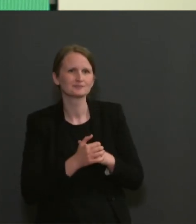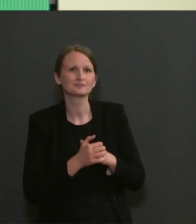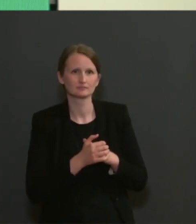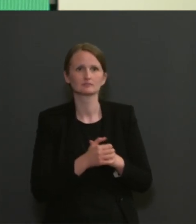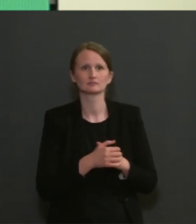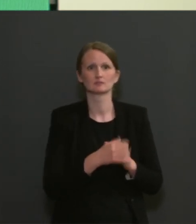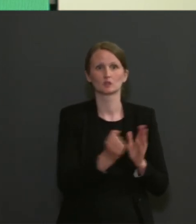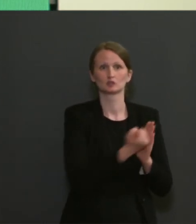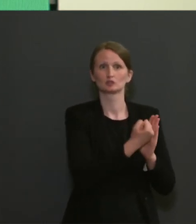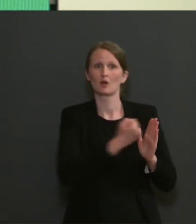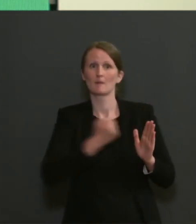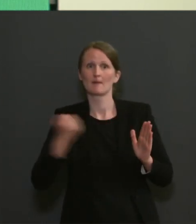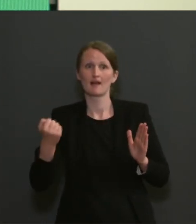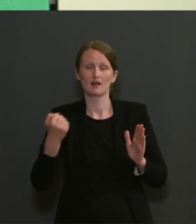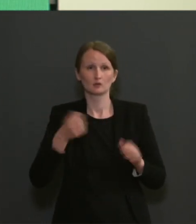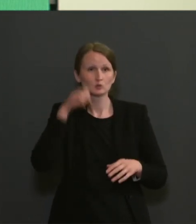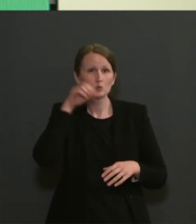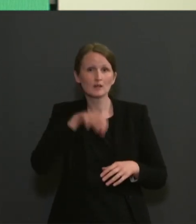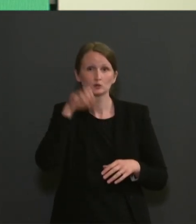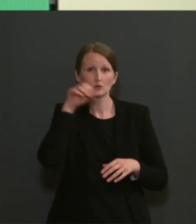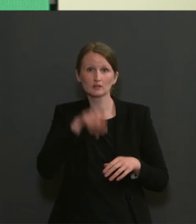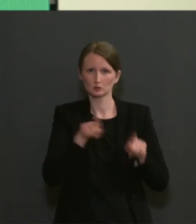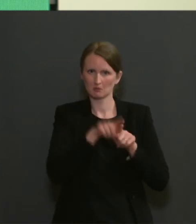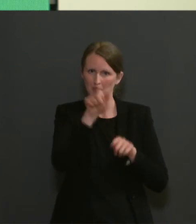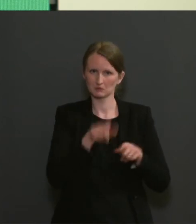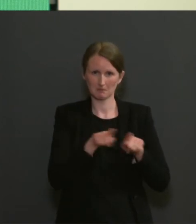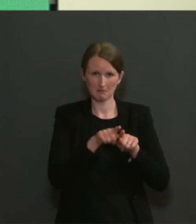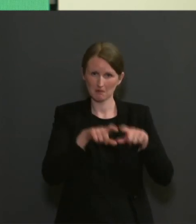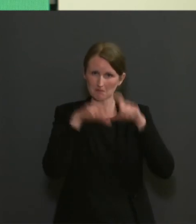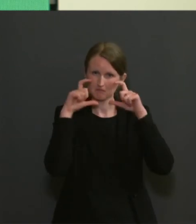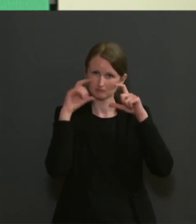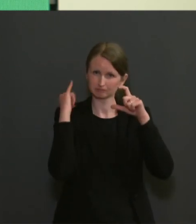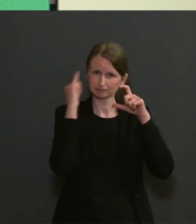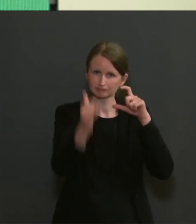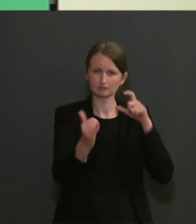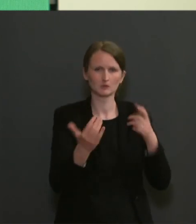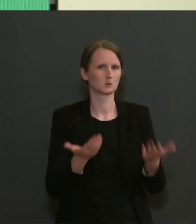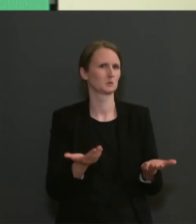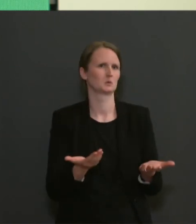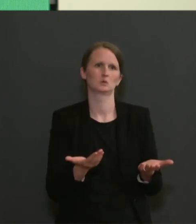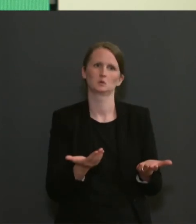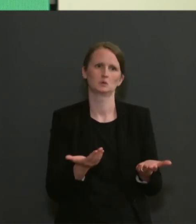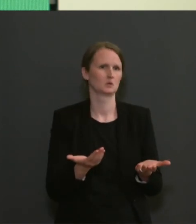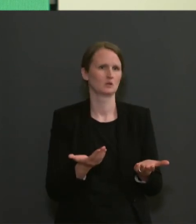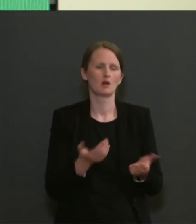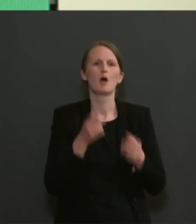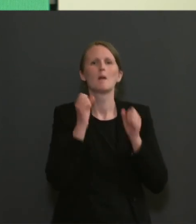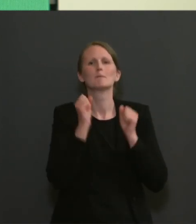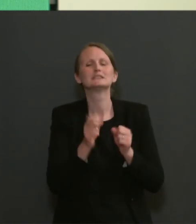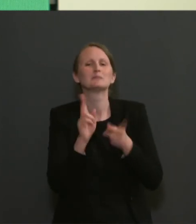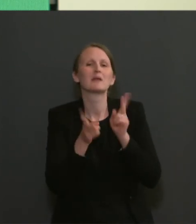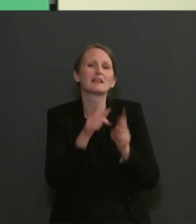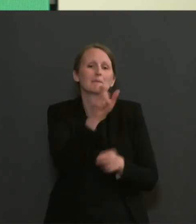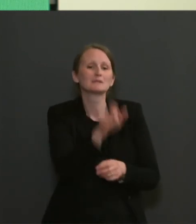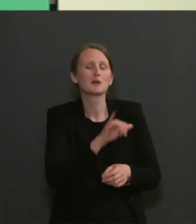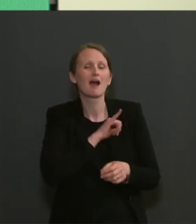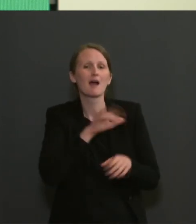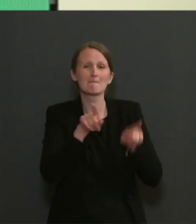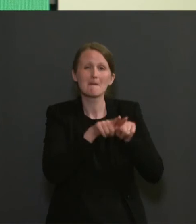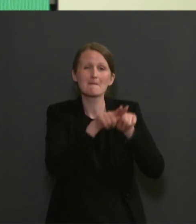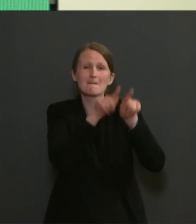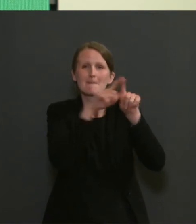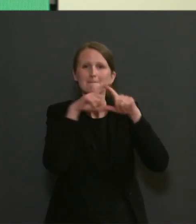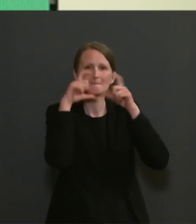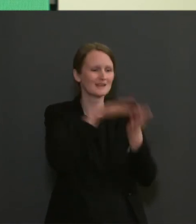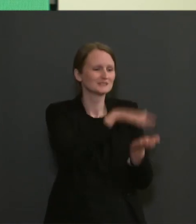sûr, certains ont peut-être 5 ou 6 masques semblables et très colorés, mais nous craignons que souvent ce soit le même masque simplement qui soit